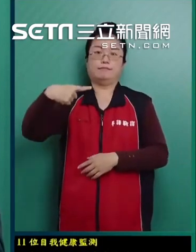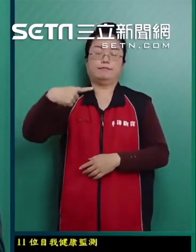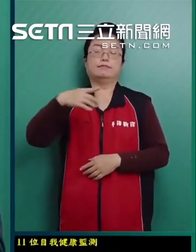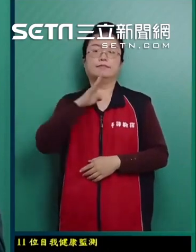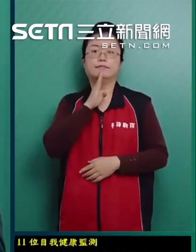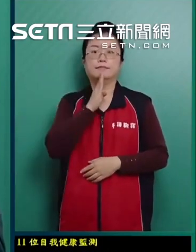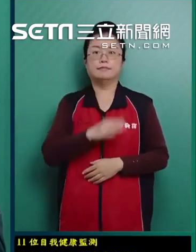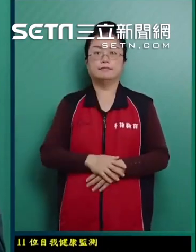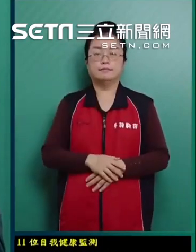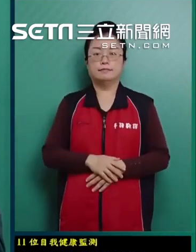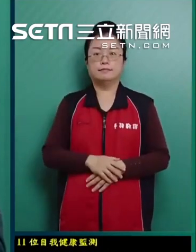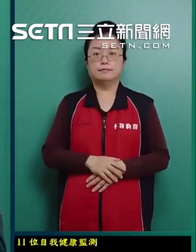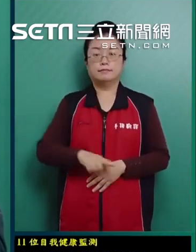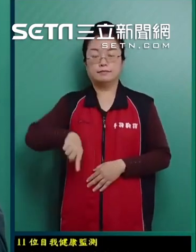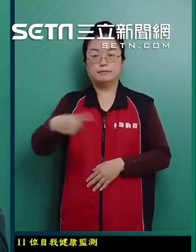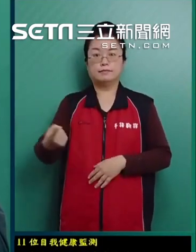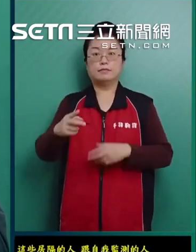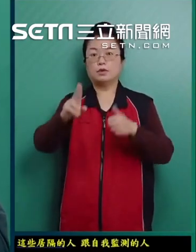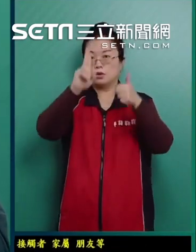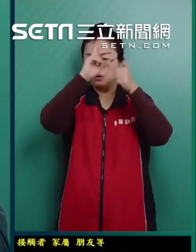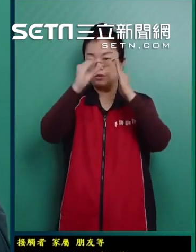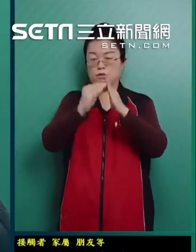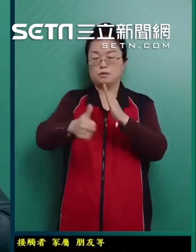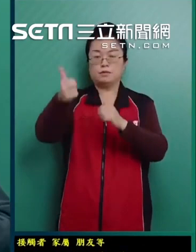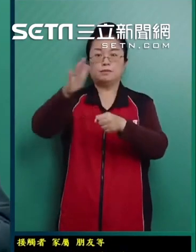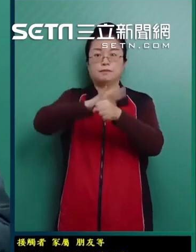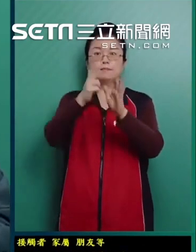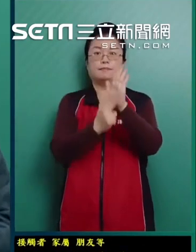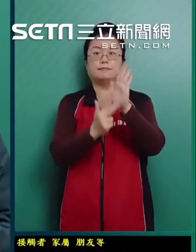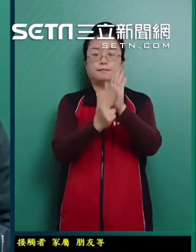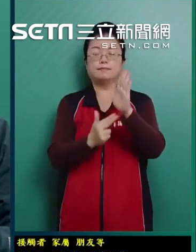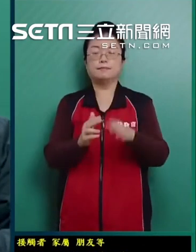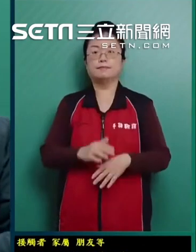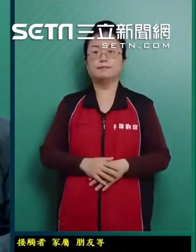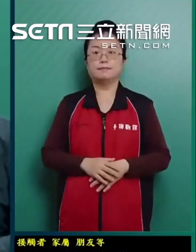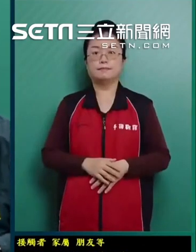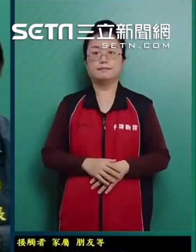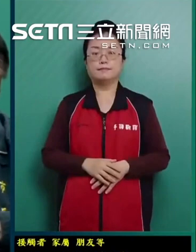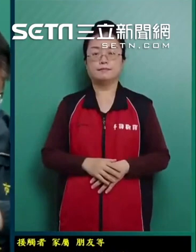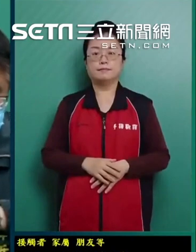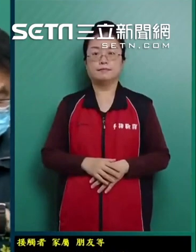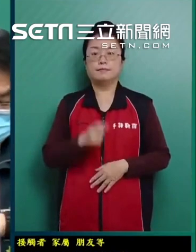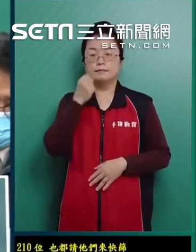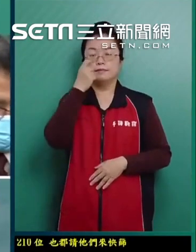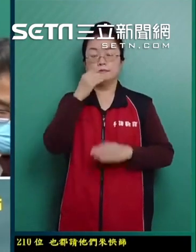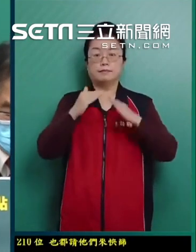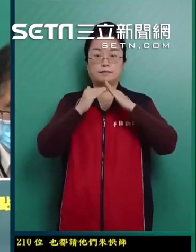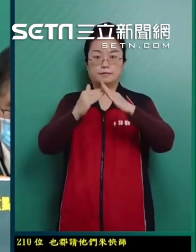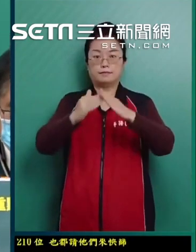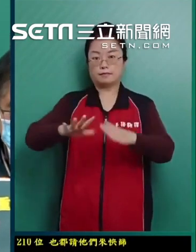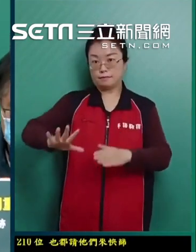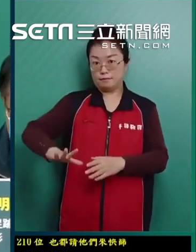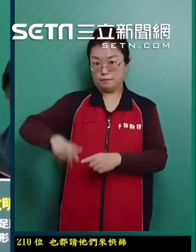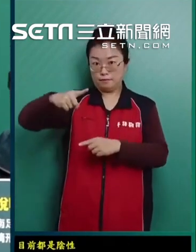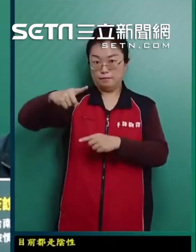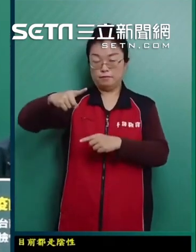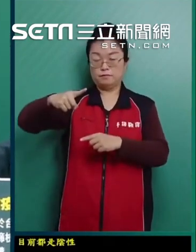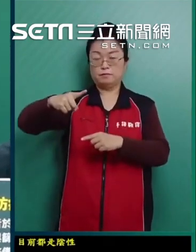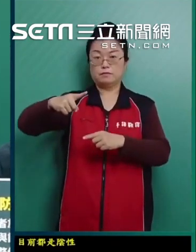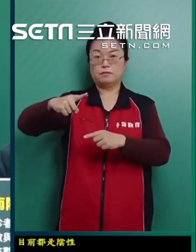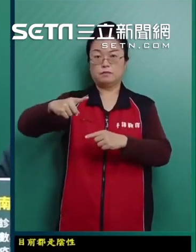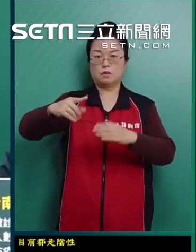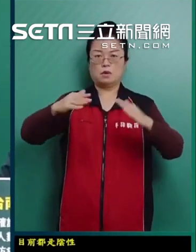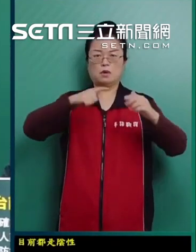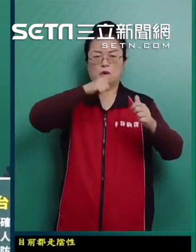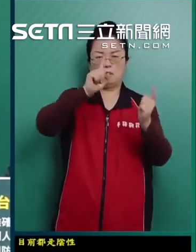接下来请我们卫生局许局长跟各位做补充。 好，那这边跟大家补充，因为台南市是第一次做这么大规模的居家